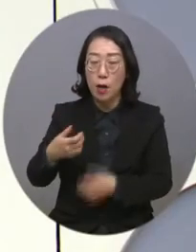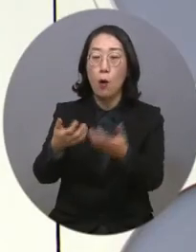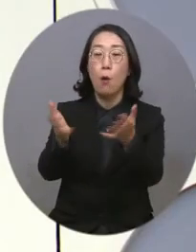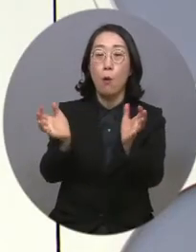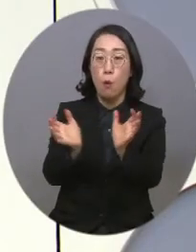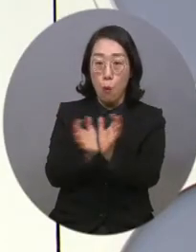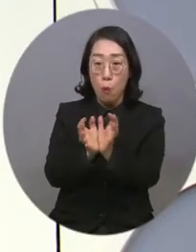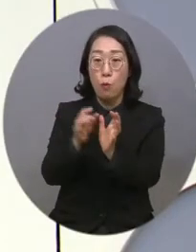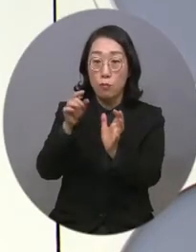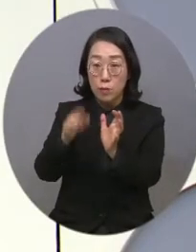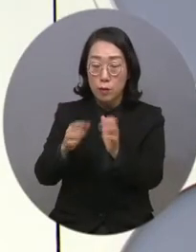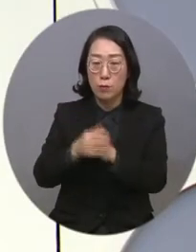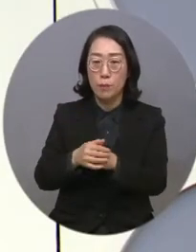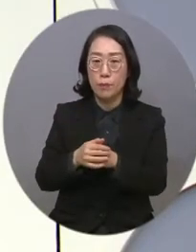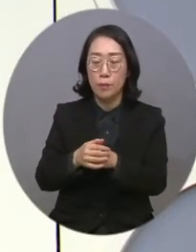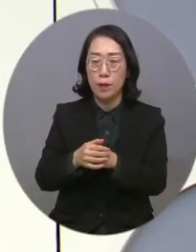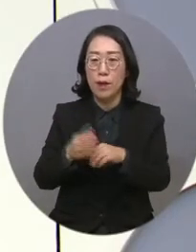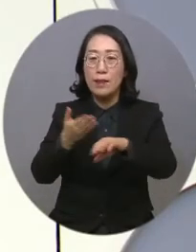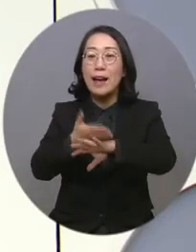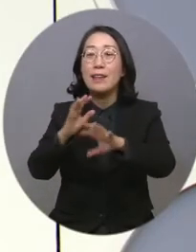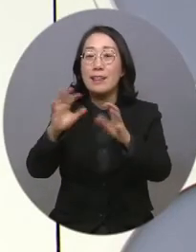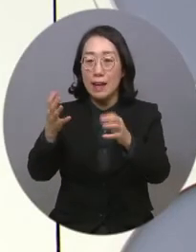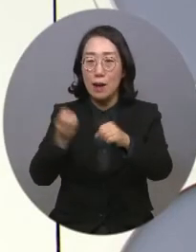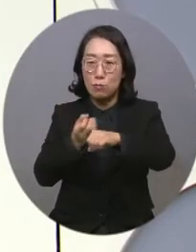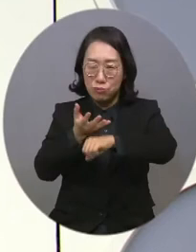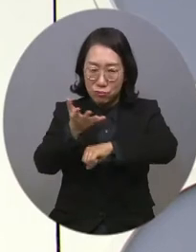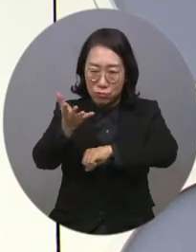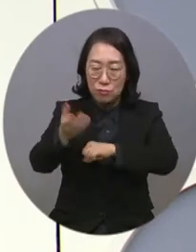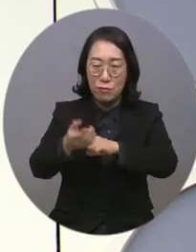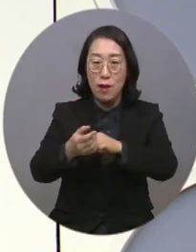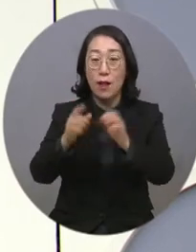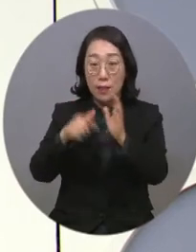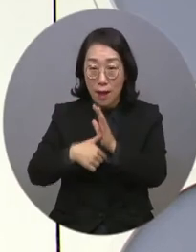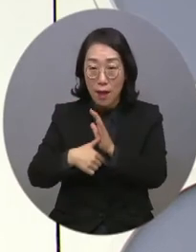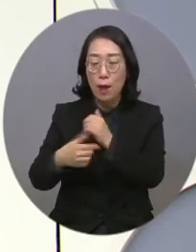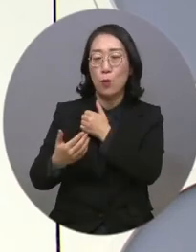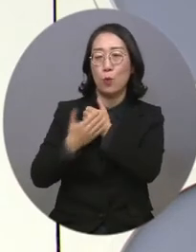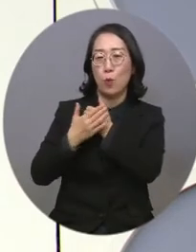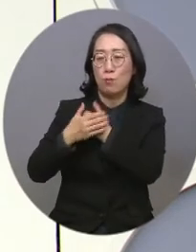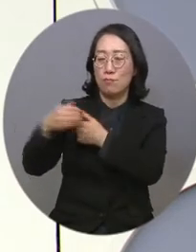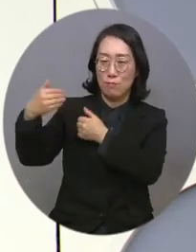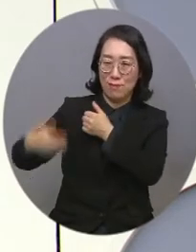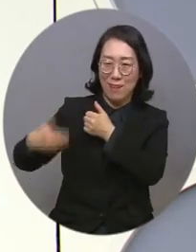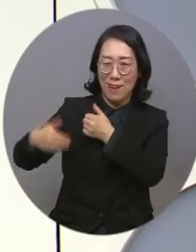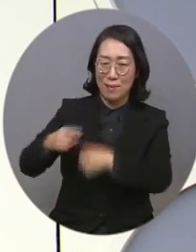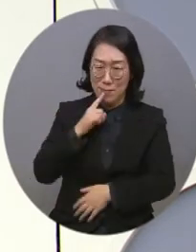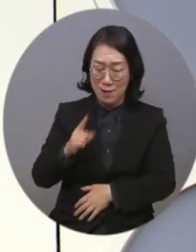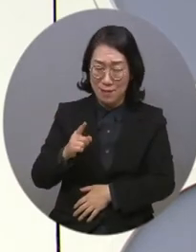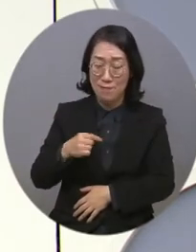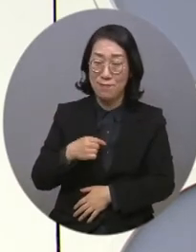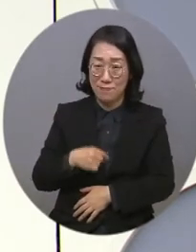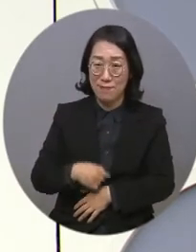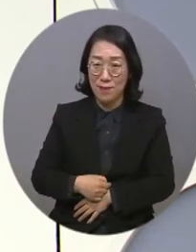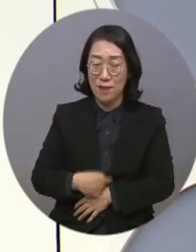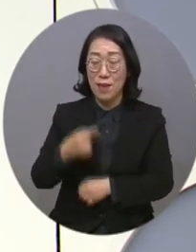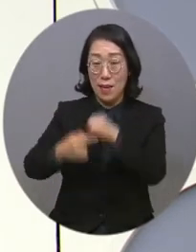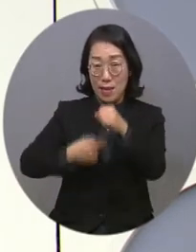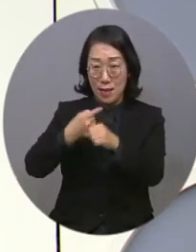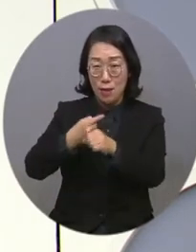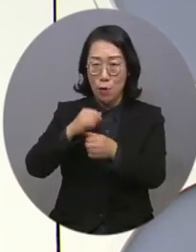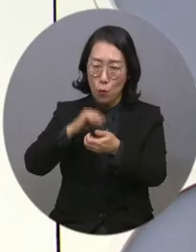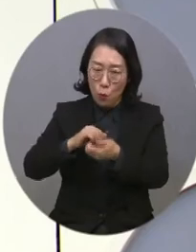국제화인데 국제화 시키는데 좀 도와달라 해서 제가 도와주고 있습니다. 그러다 보니까 저도 모르게 그 또 해마다 오페라를 보고 또 오페라에